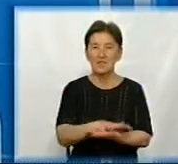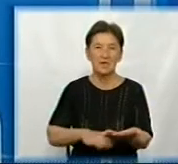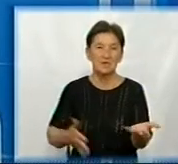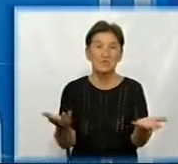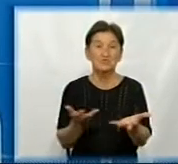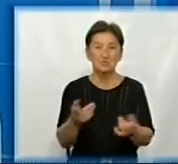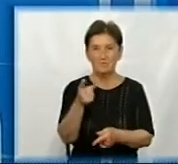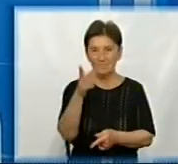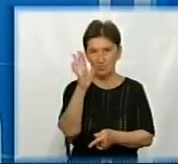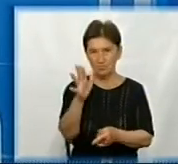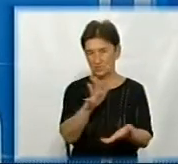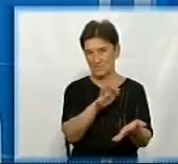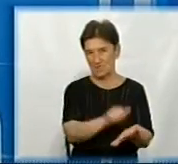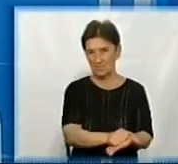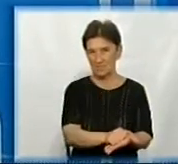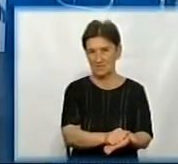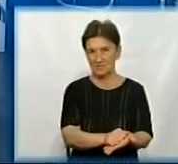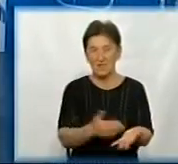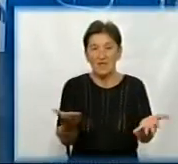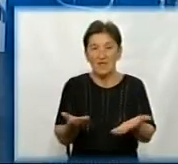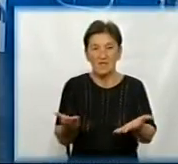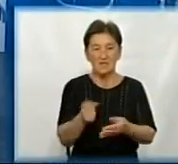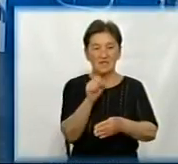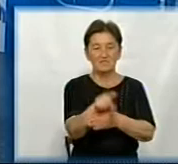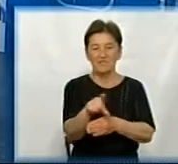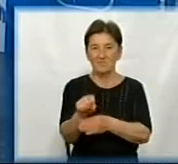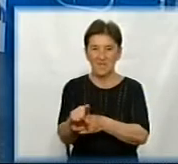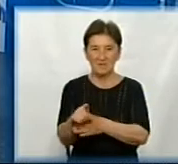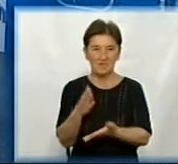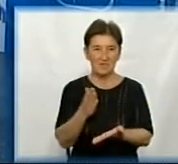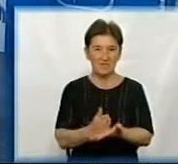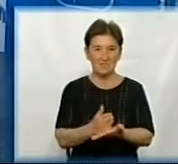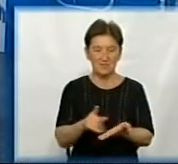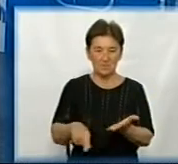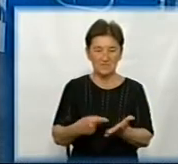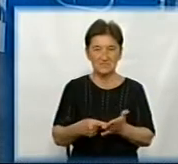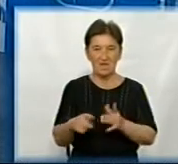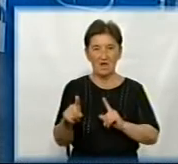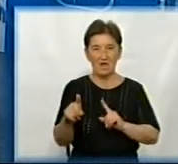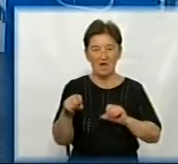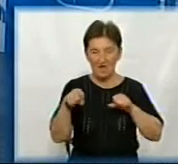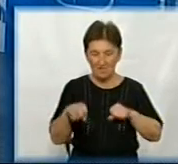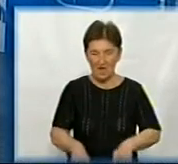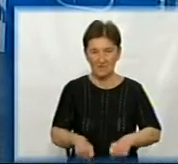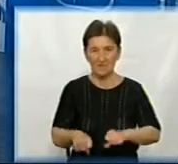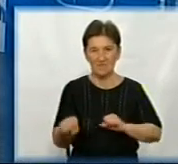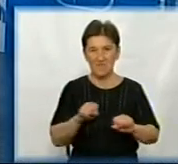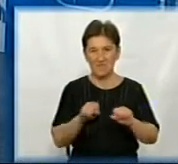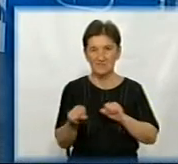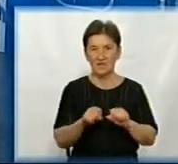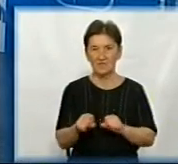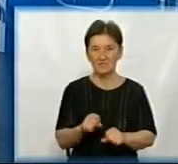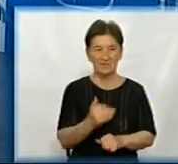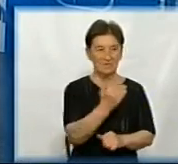Чим ви займаєтесь сьогодні? Ну, тобто, яке завдання ставить перед вами міська влада, міська адміністрація, керівництво міста? Олег